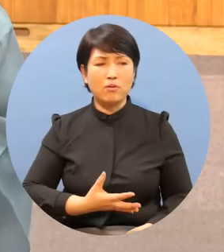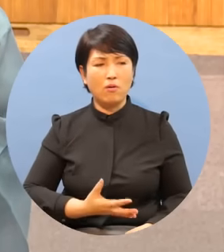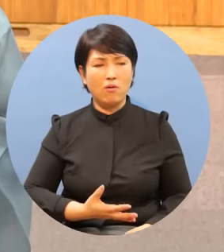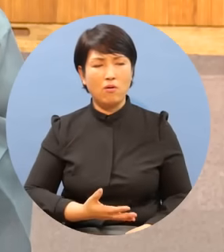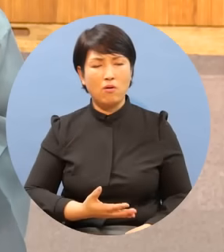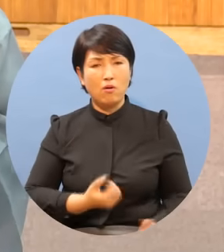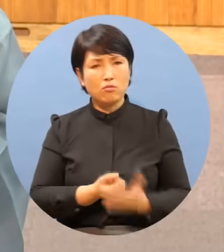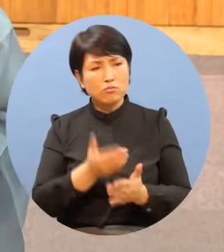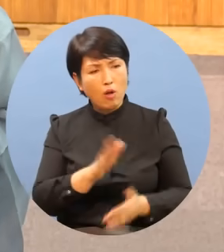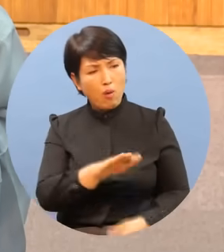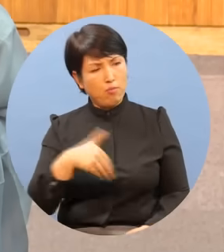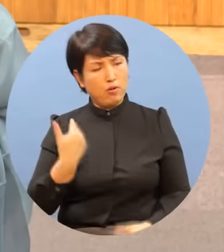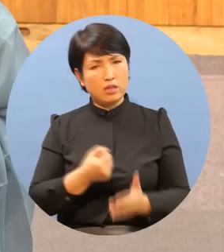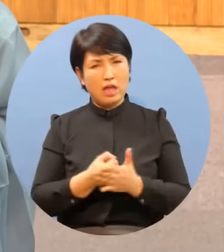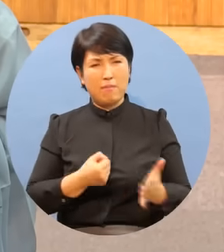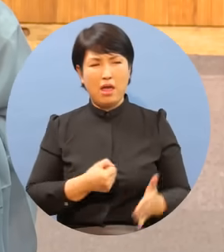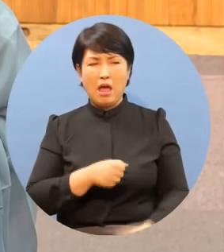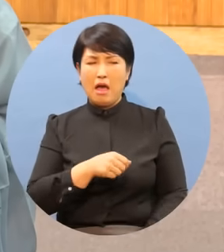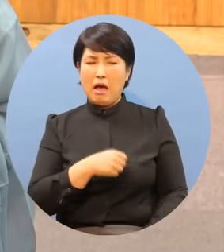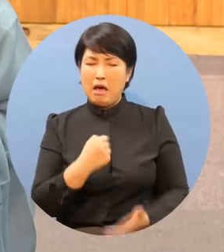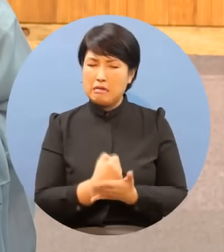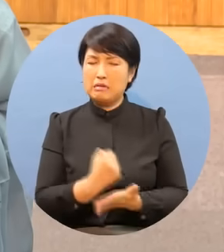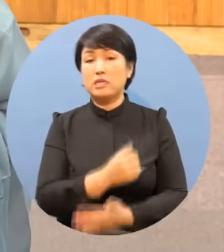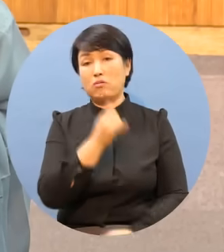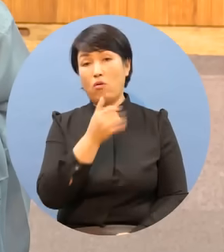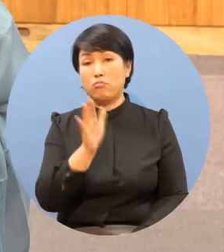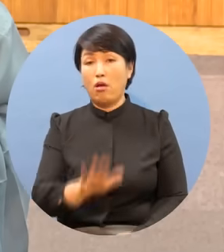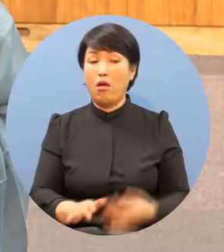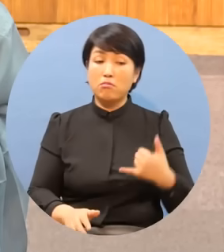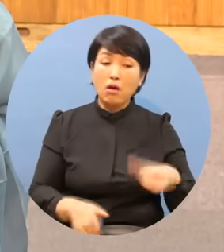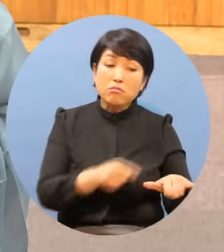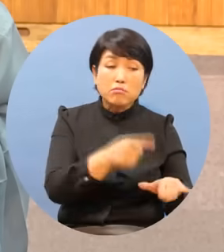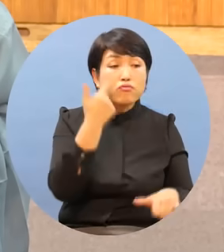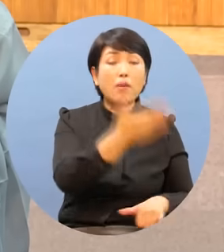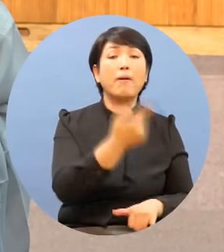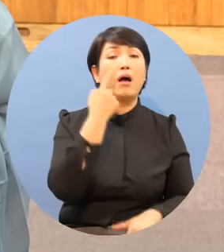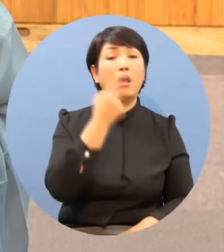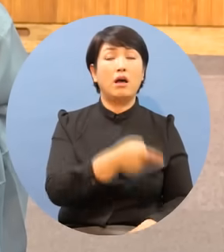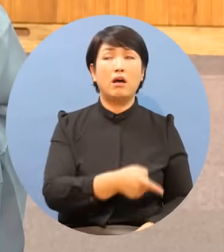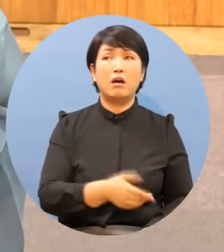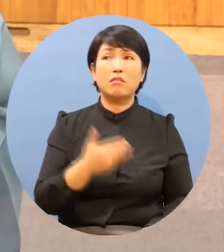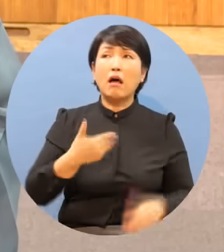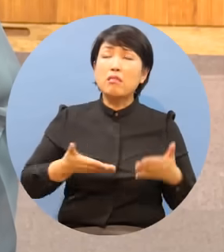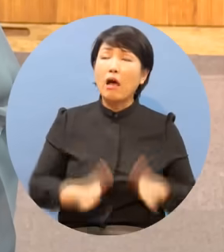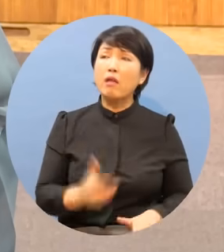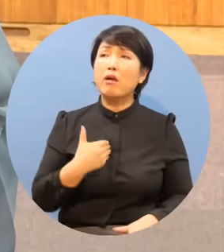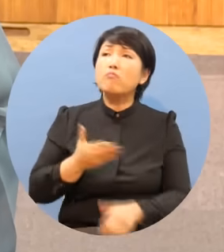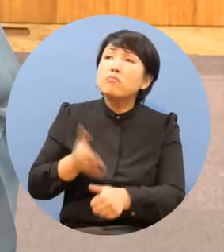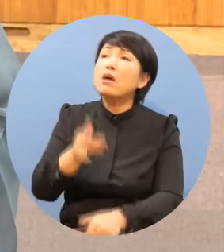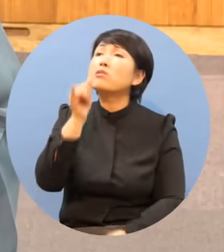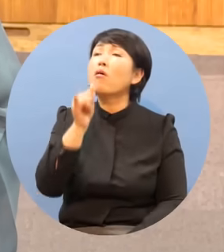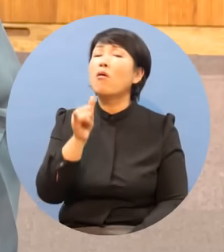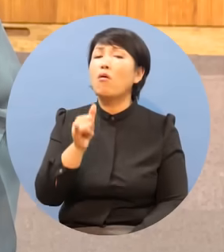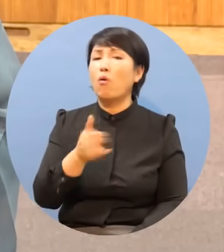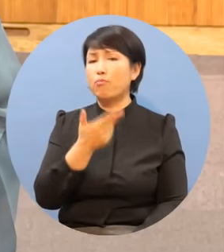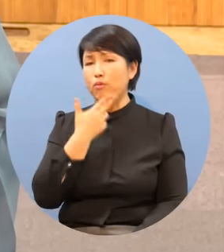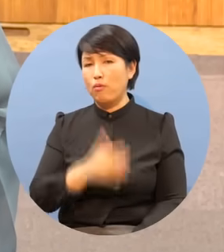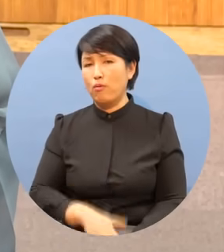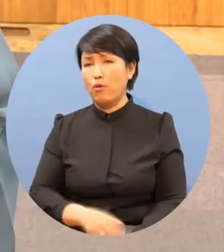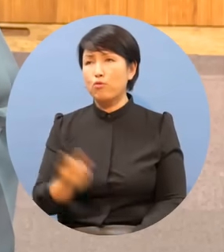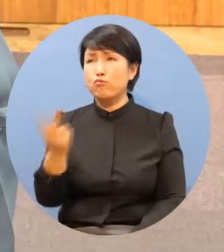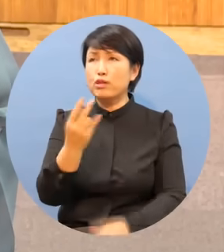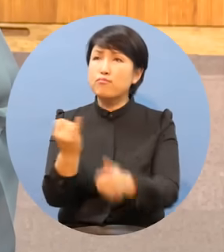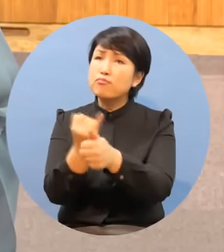원망이 생긴단 말이에요. 그런데 자식한테 물어보면 누가 낳아라 그랬나? 이렇게 얘기해요. 죽어